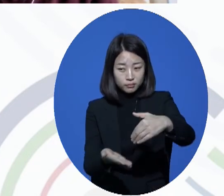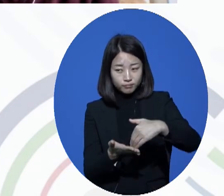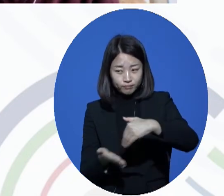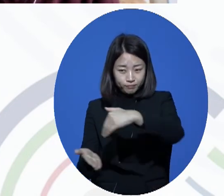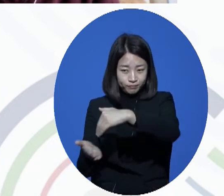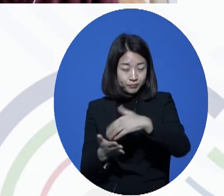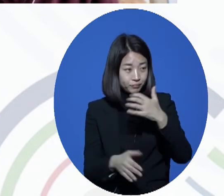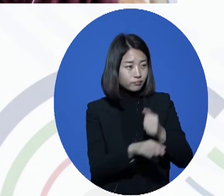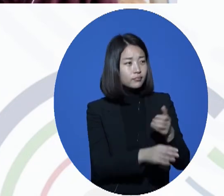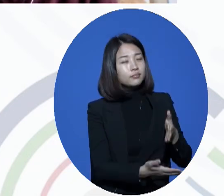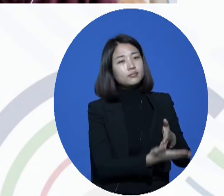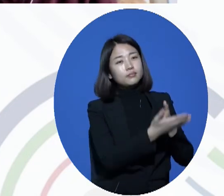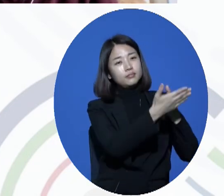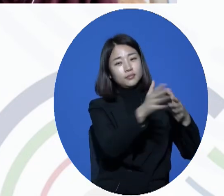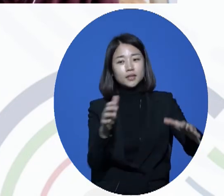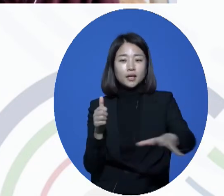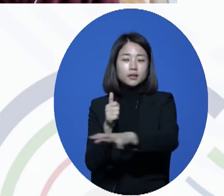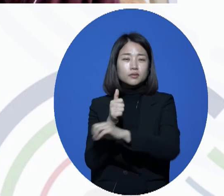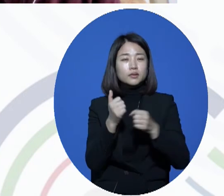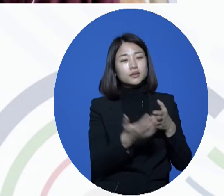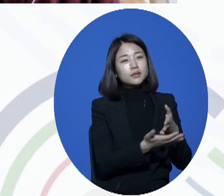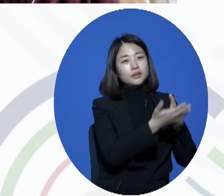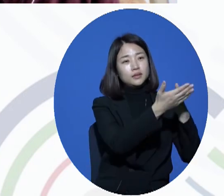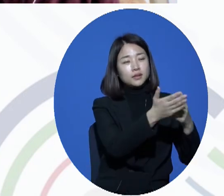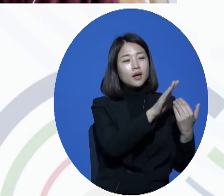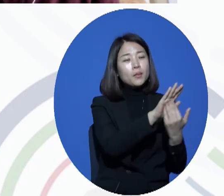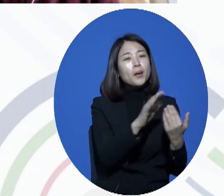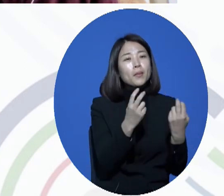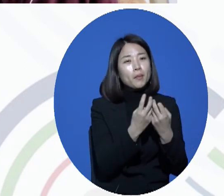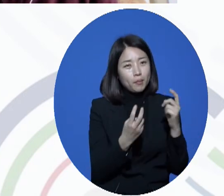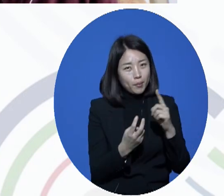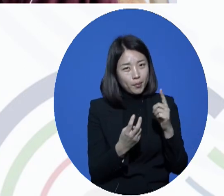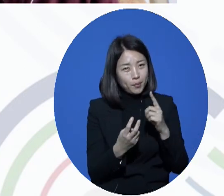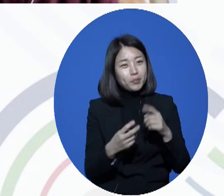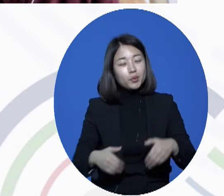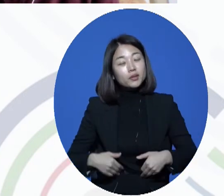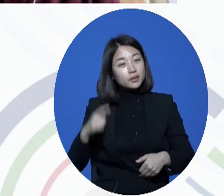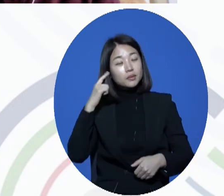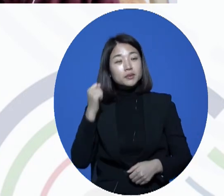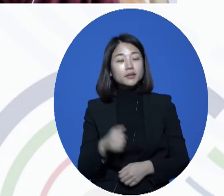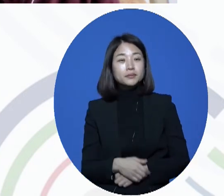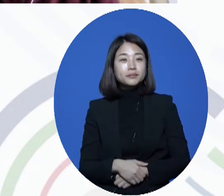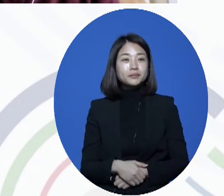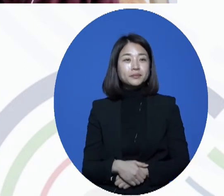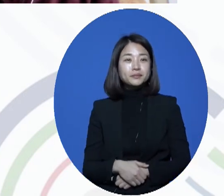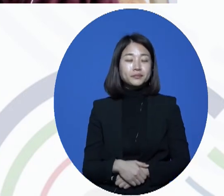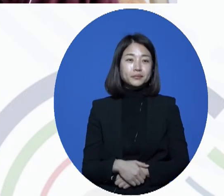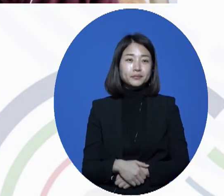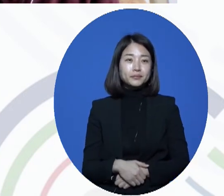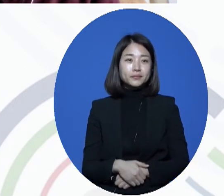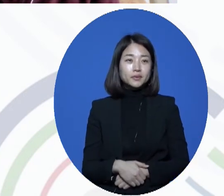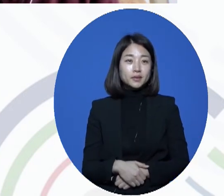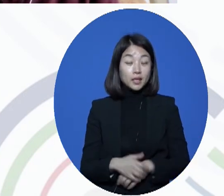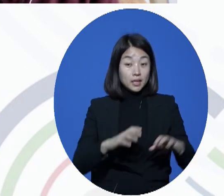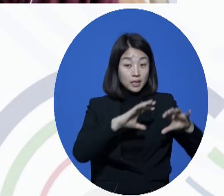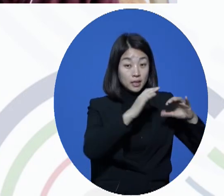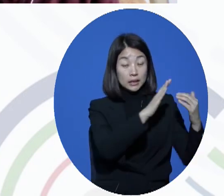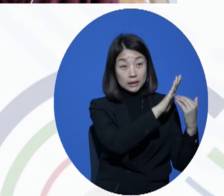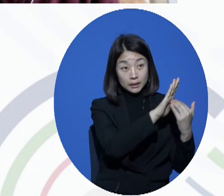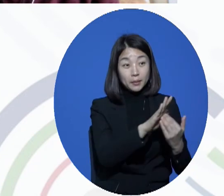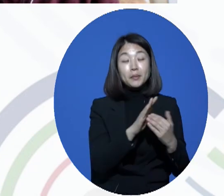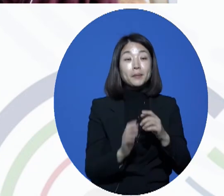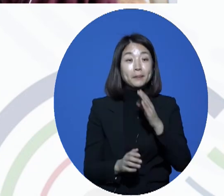하여서 위기에 대해 어떤 일관된 대응을 하는 것 이것이 가장 중요했다고 생각을 합니다. 그래야지만 어떤 글로벌 대응이